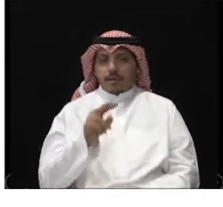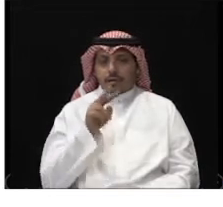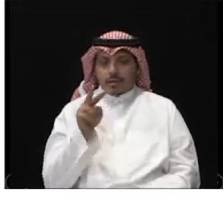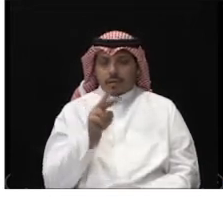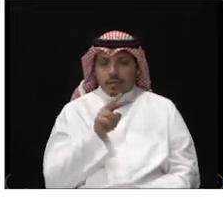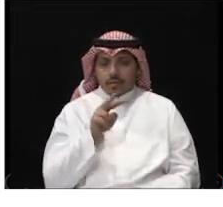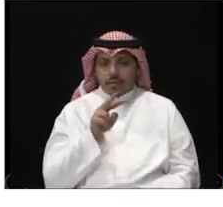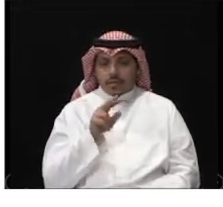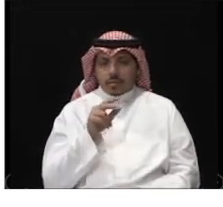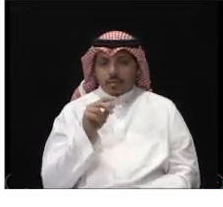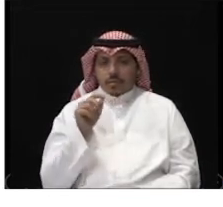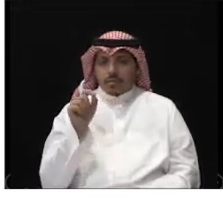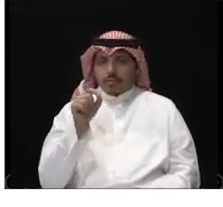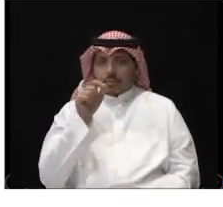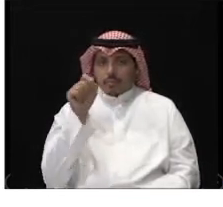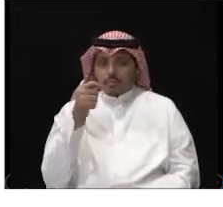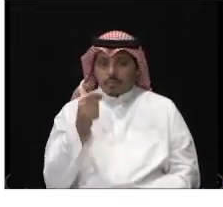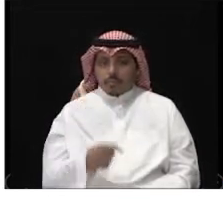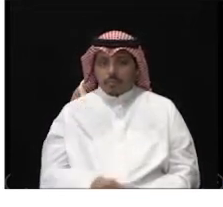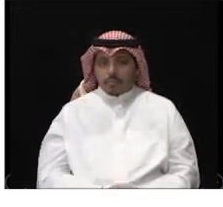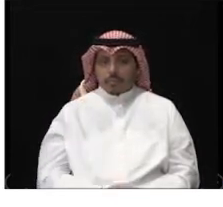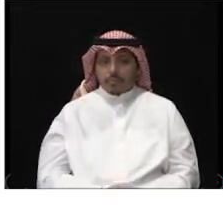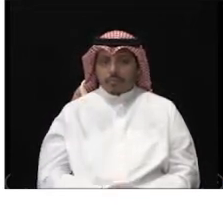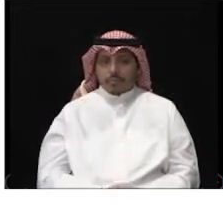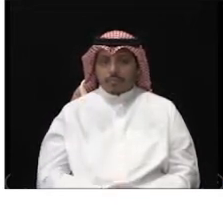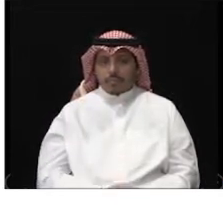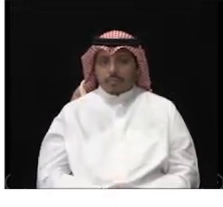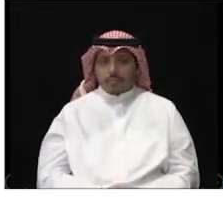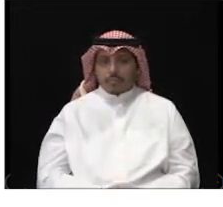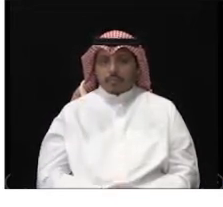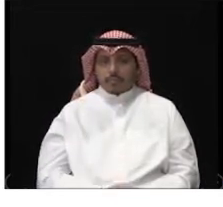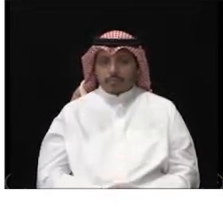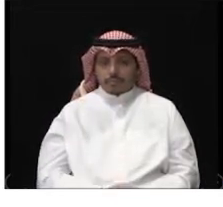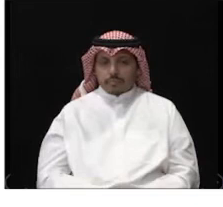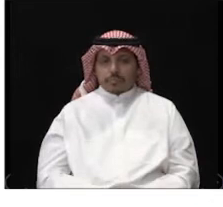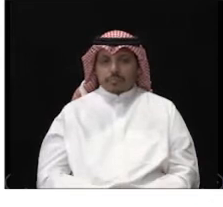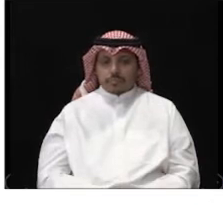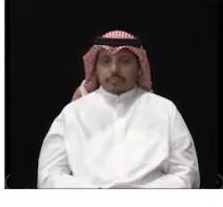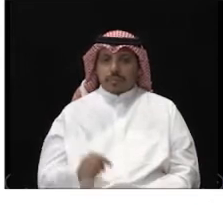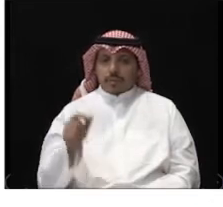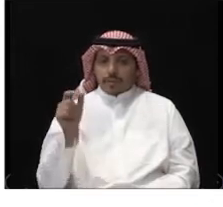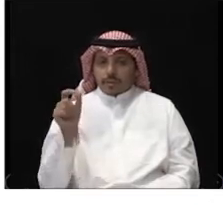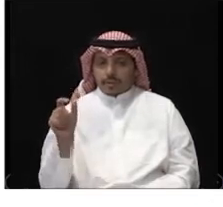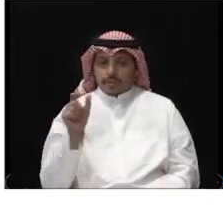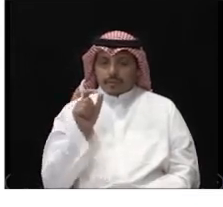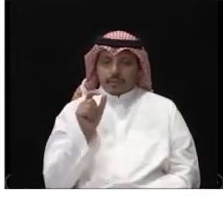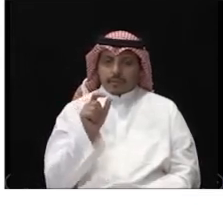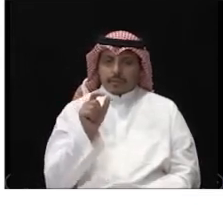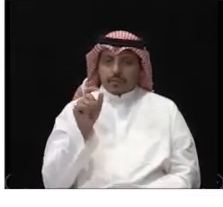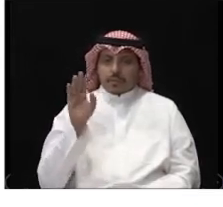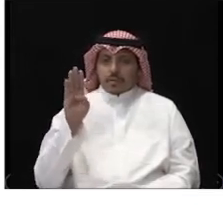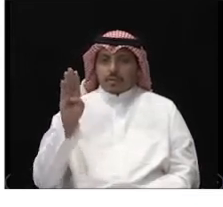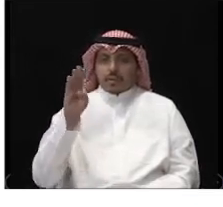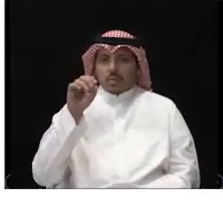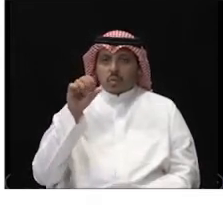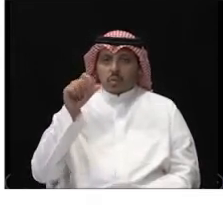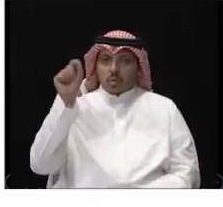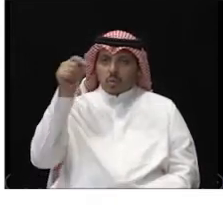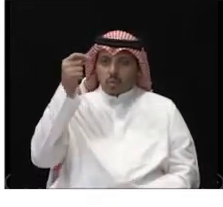ممتاز ممتاز، أحسنتم، رائعون جدا. كو كو